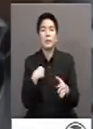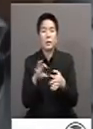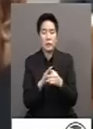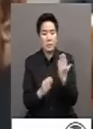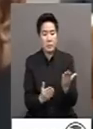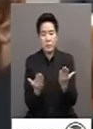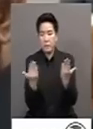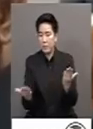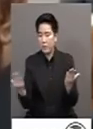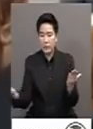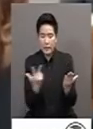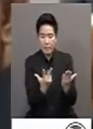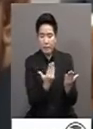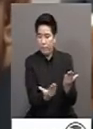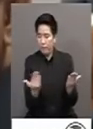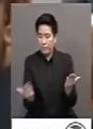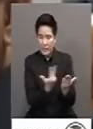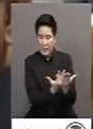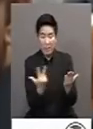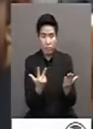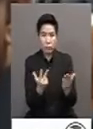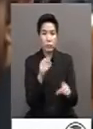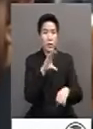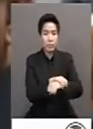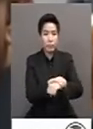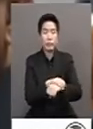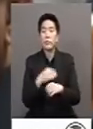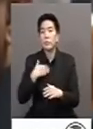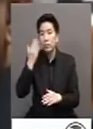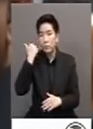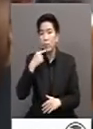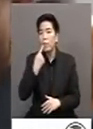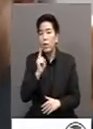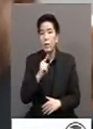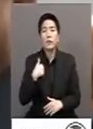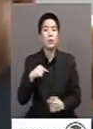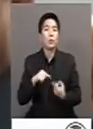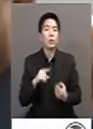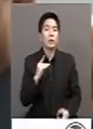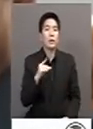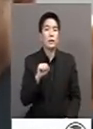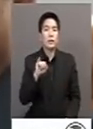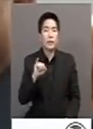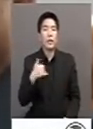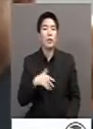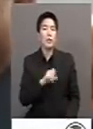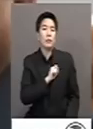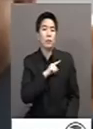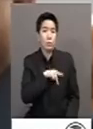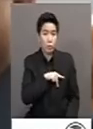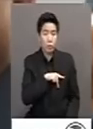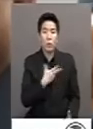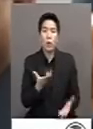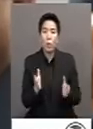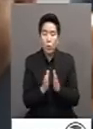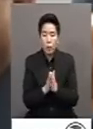หมายจับอยู่3คดีด้วยกันโดยบอกว่าเมื่อวานนี้ทางนิสัยแล้วก็ทางสำนักพุทธรวมไปถึงทาง